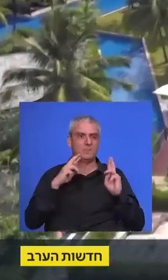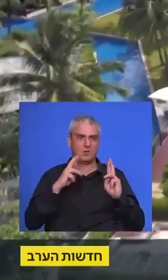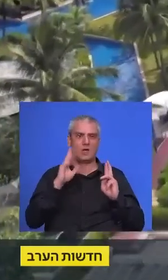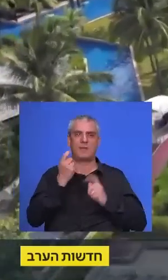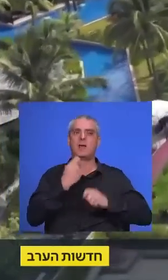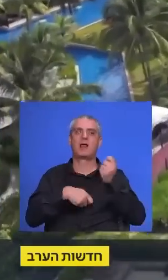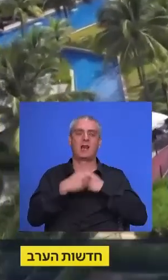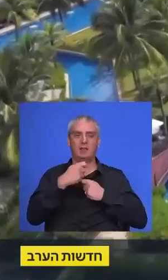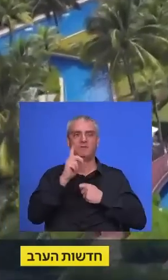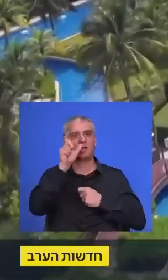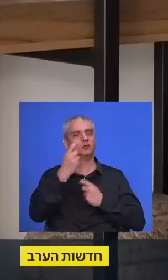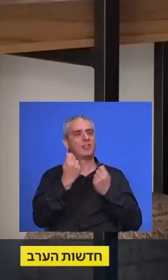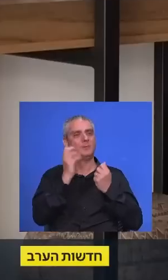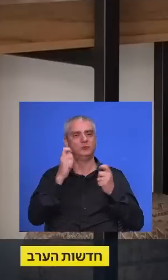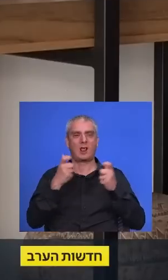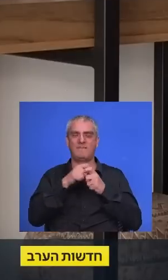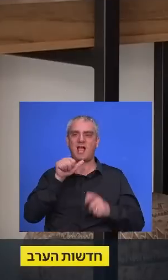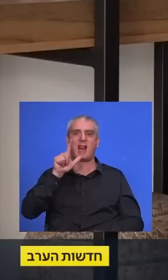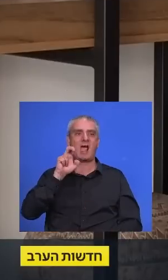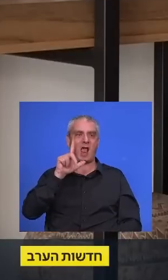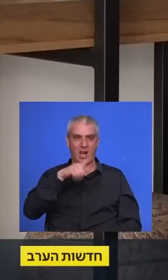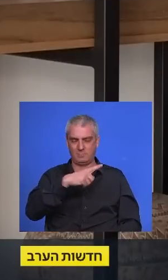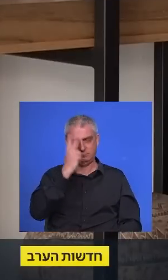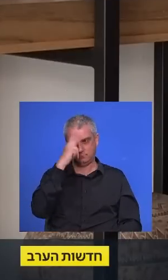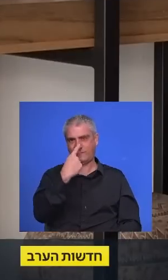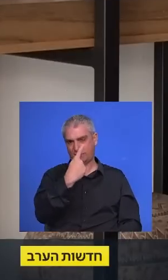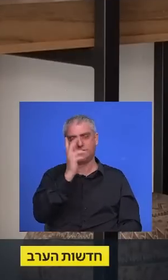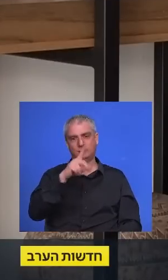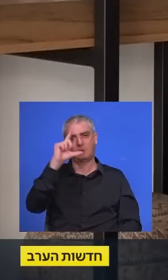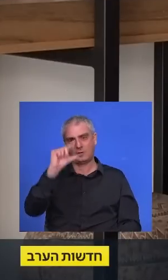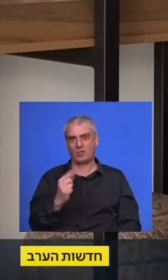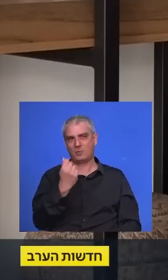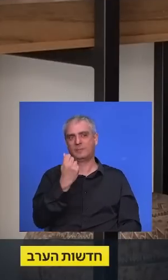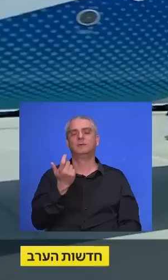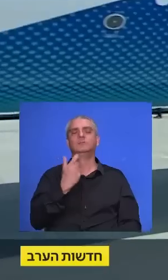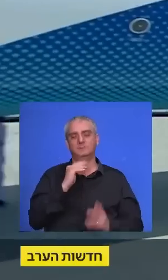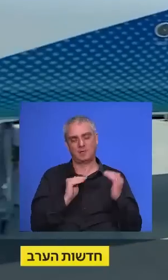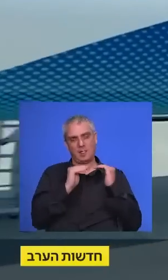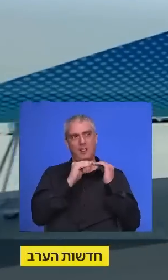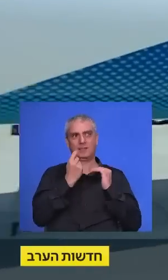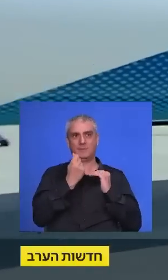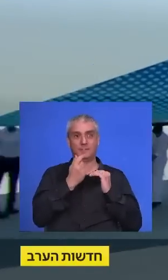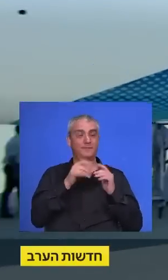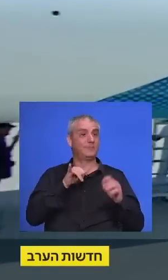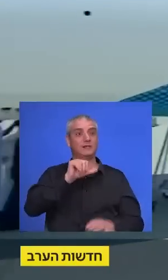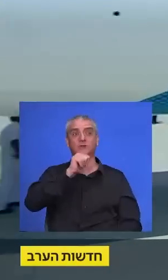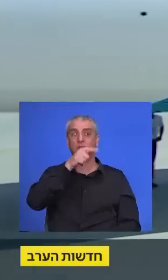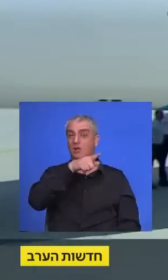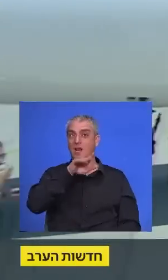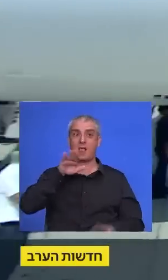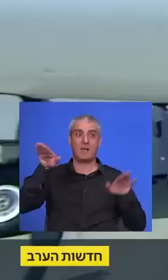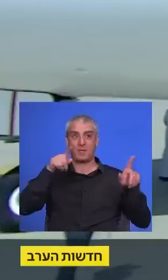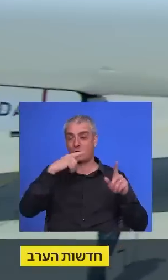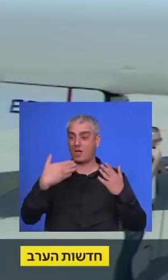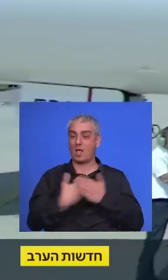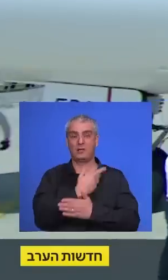הכלכלנים ואנשי התמחיר של אלעל מבינים את זה ויצטרכו להתאים את המחירים. טיסת הבכורה של אלעל לבנקוק בקו